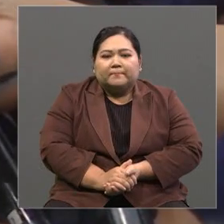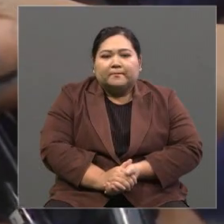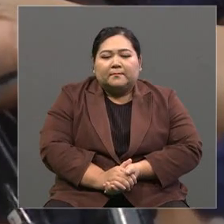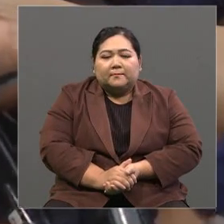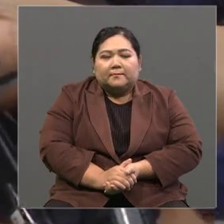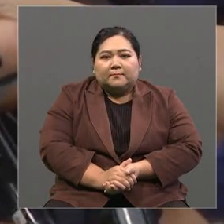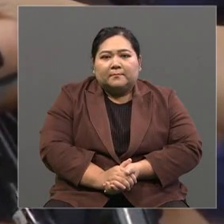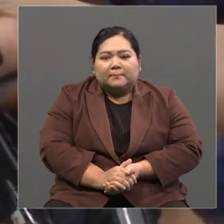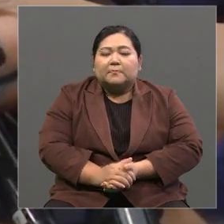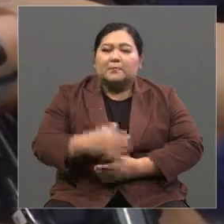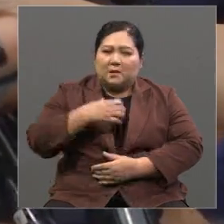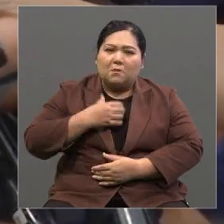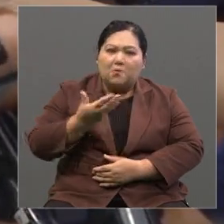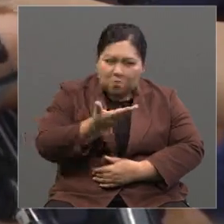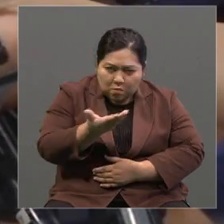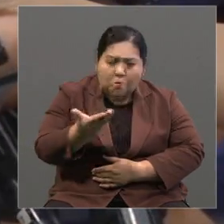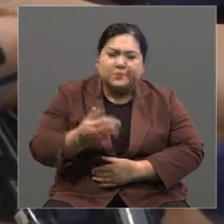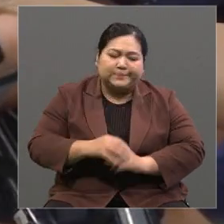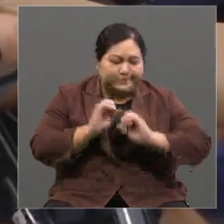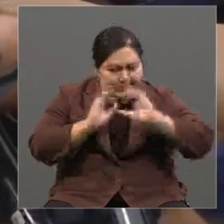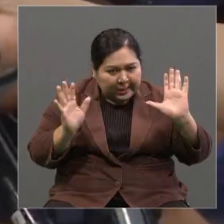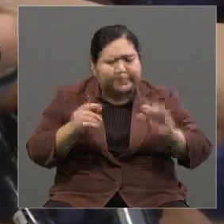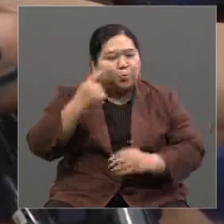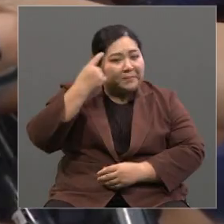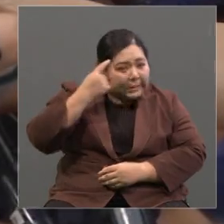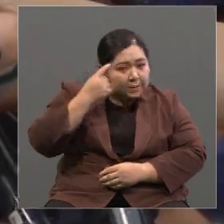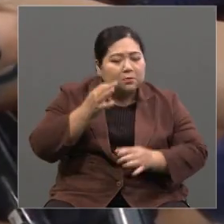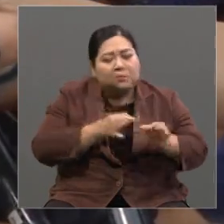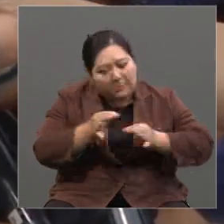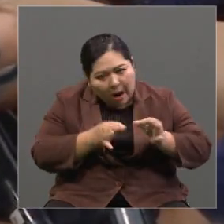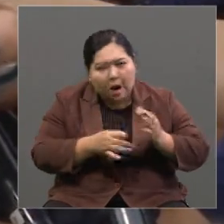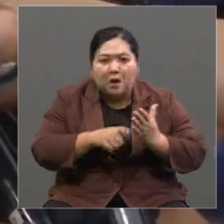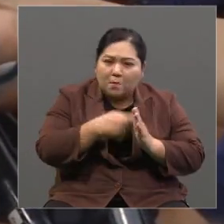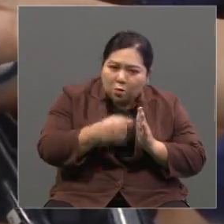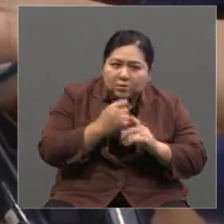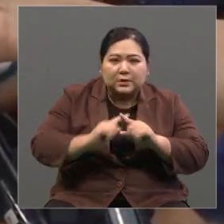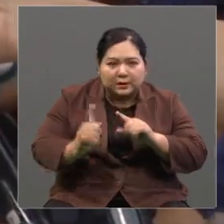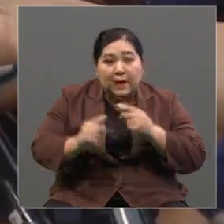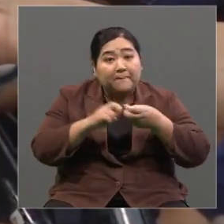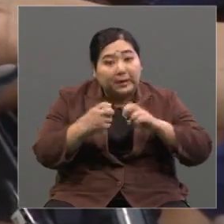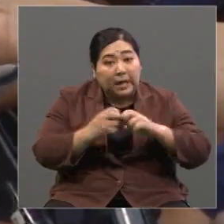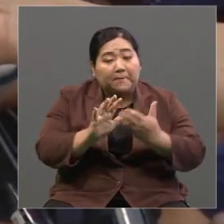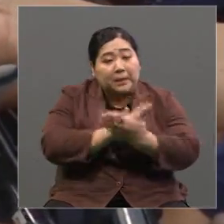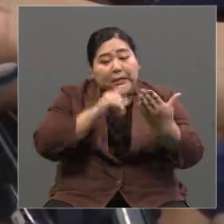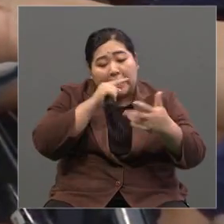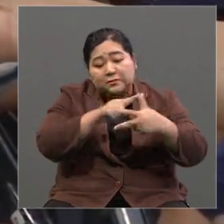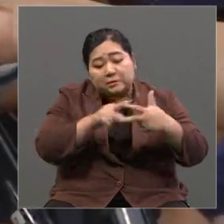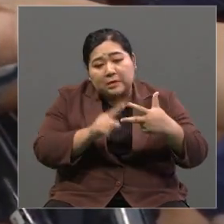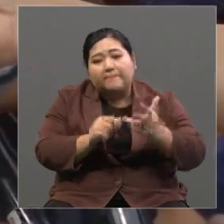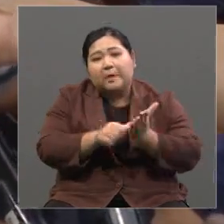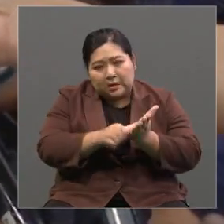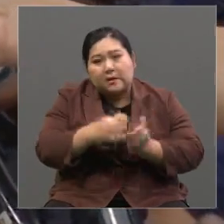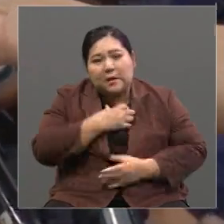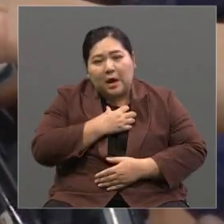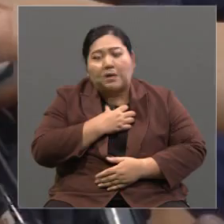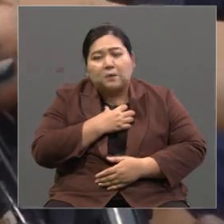ความต้องการแล้วก็ความคิดเห็นที่เกี่ยวข้องกับการหาทางออกจากวิกฤตประเทศครั้งเนี้ยจะให้เราไปที่พร